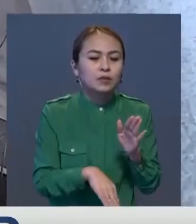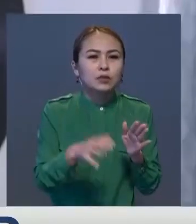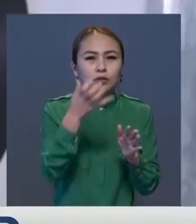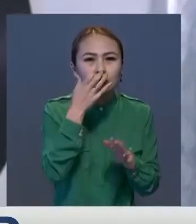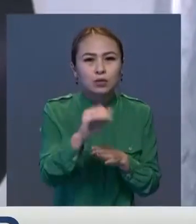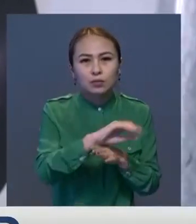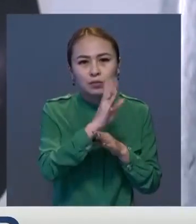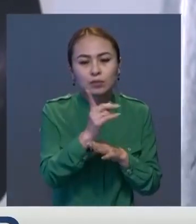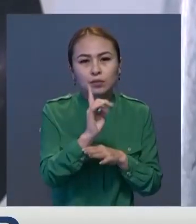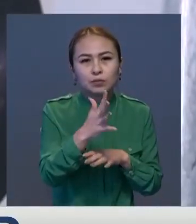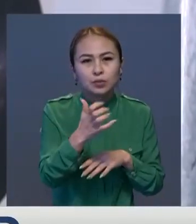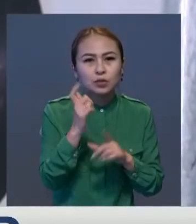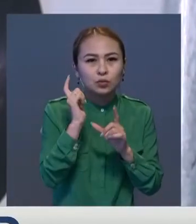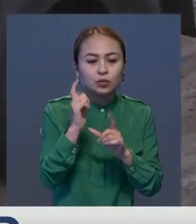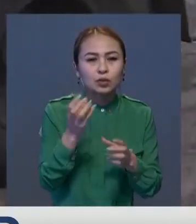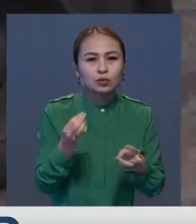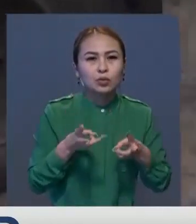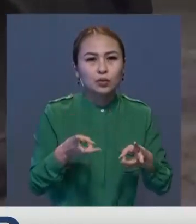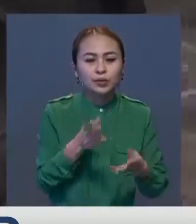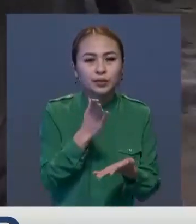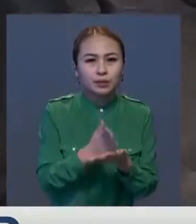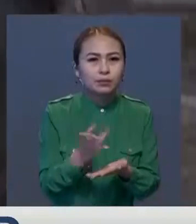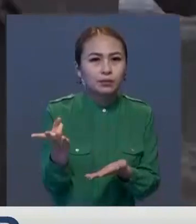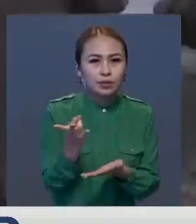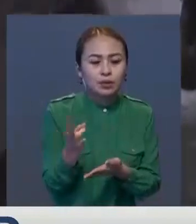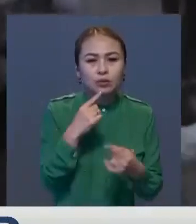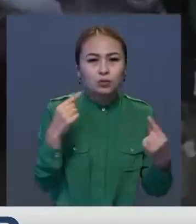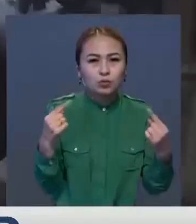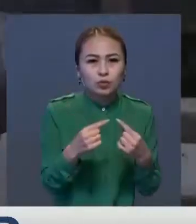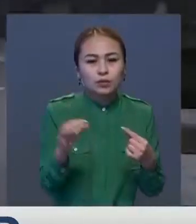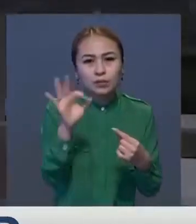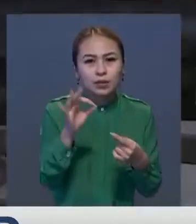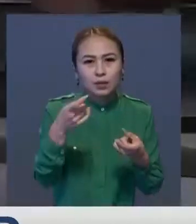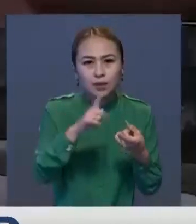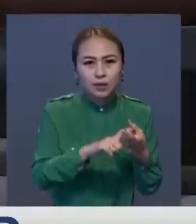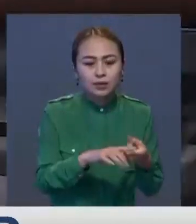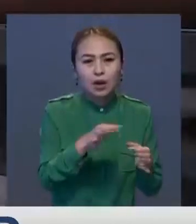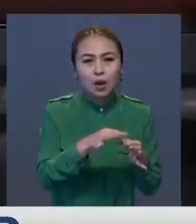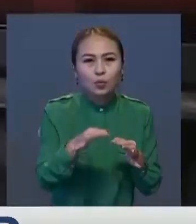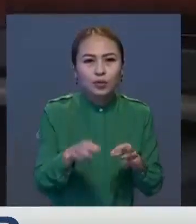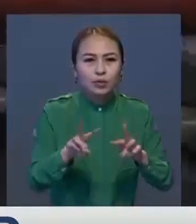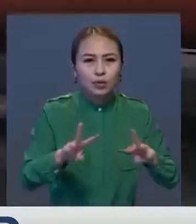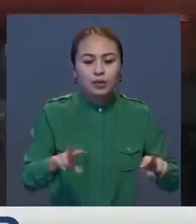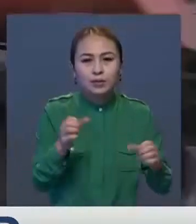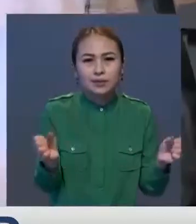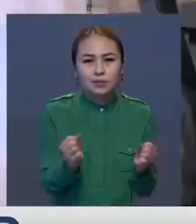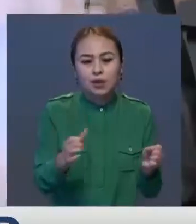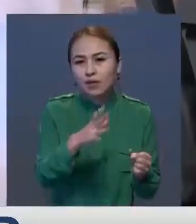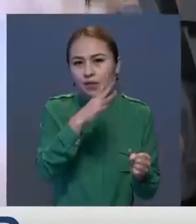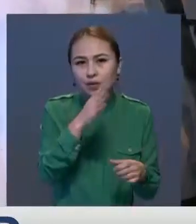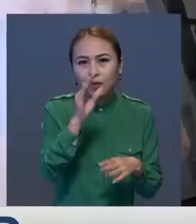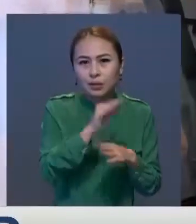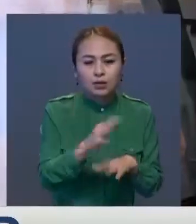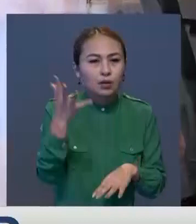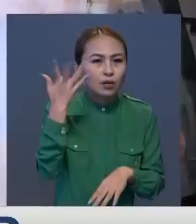әлі 1500-дей тонна отын керек. Оны дер кезінде жеткізу мердігерге байланысты. Аудан әкімінің айтуынша, қыс ортасында дүйім жұртты әбігерге